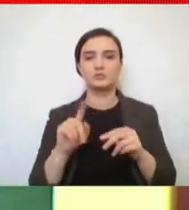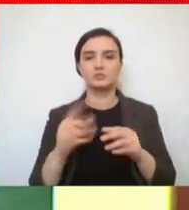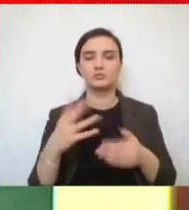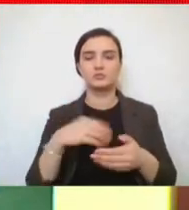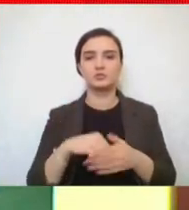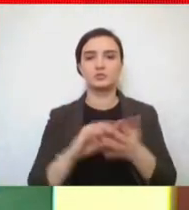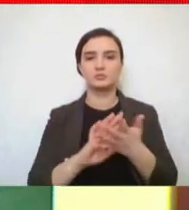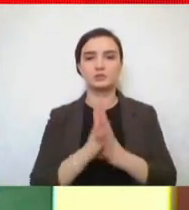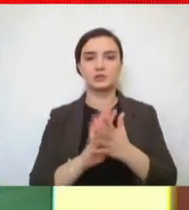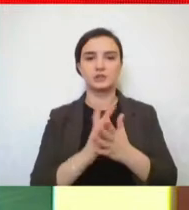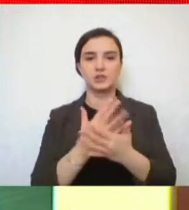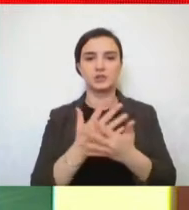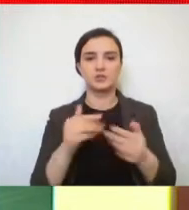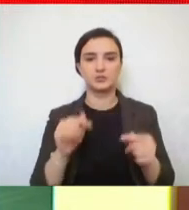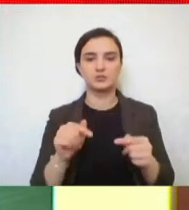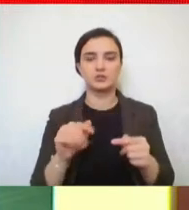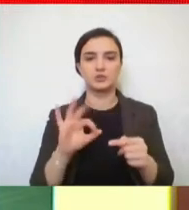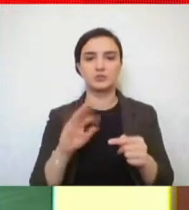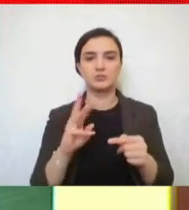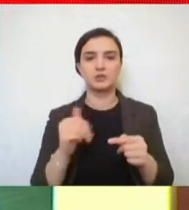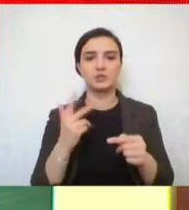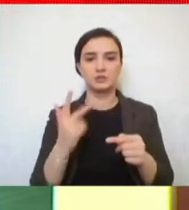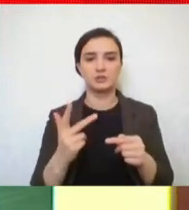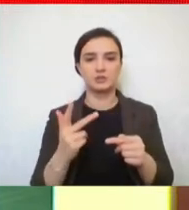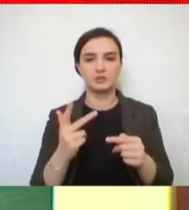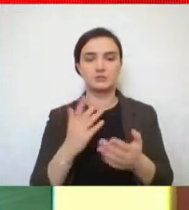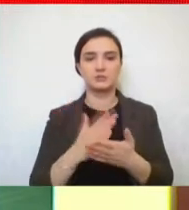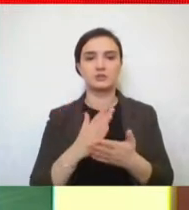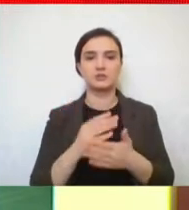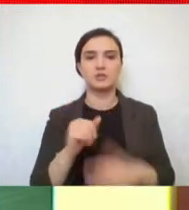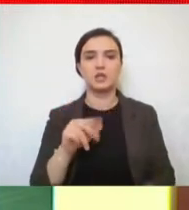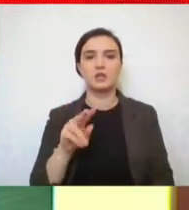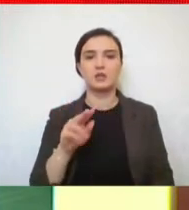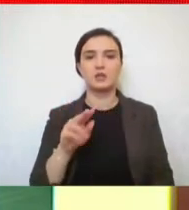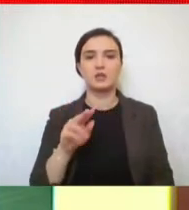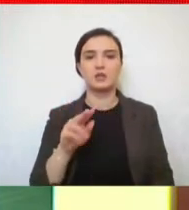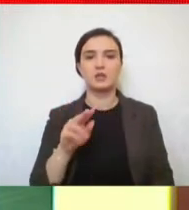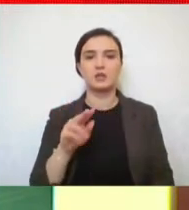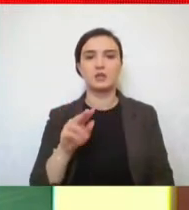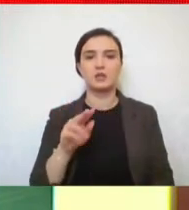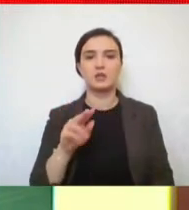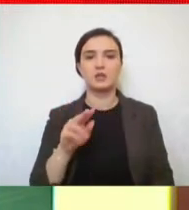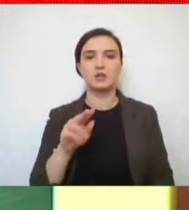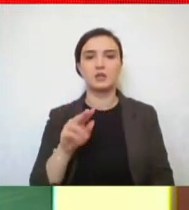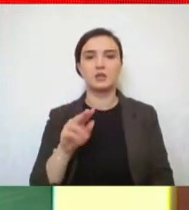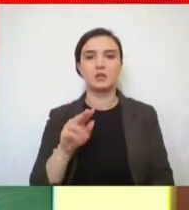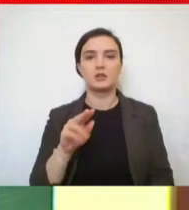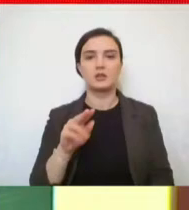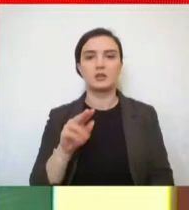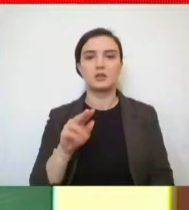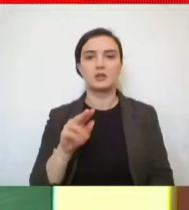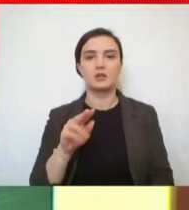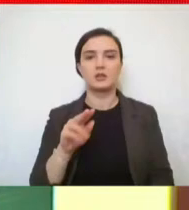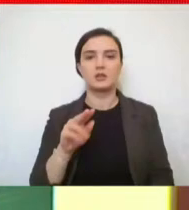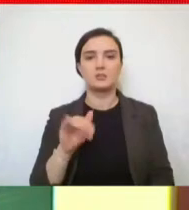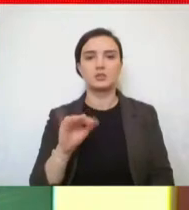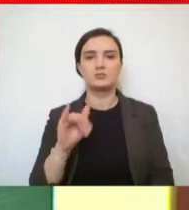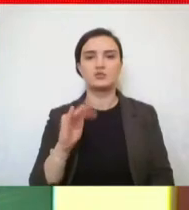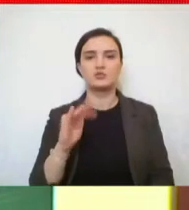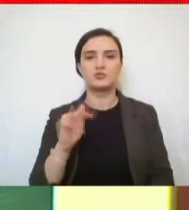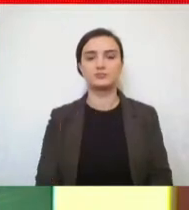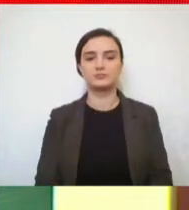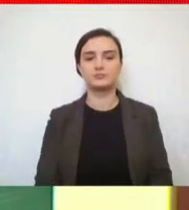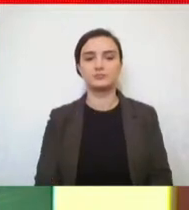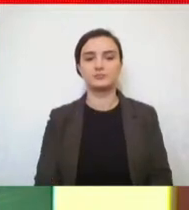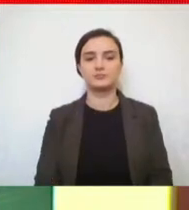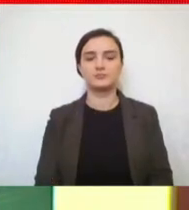მცენარეული ვერსია ომეგა 3-ის, ალფალინოლეული მჟავა, მაგრამ მასში არის აგრეთვე დიდი რაოდენობით მაგნიუმი თუთიასთან ერთად,